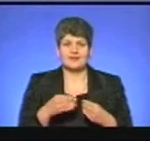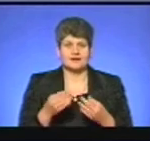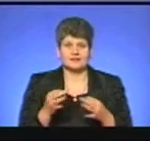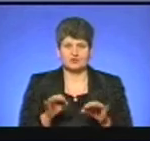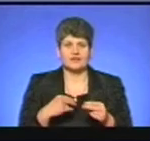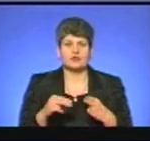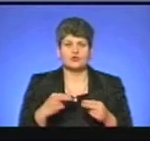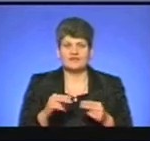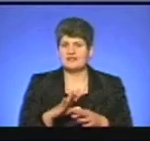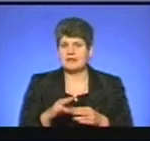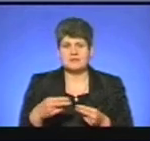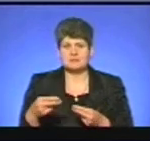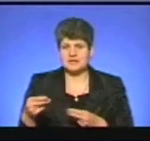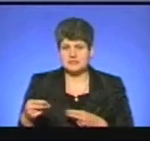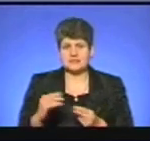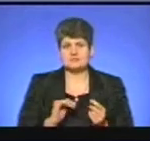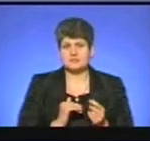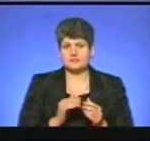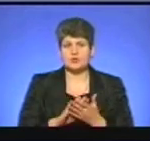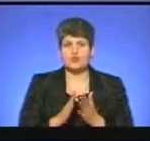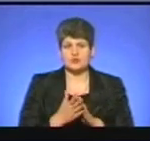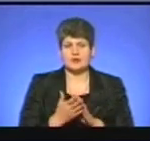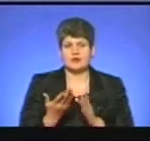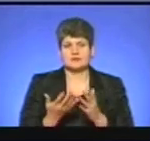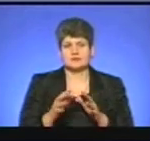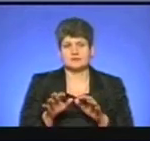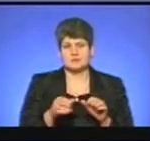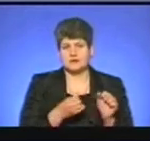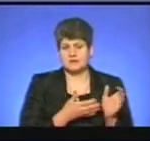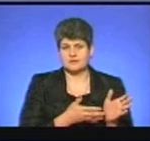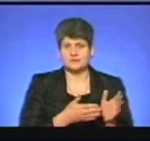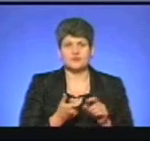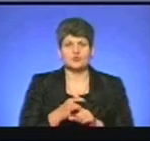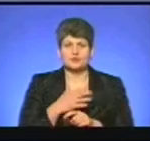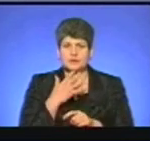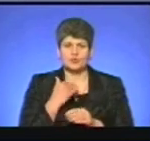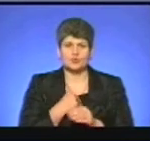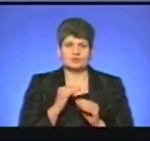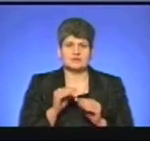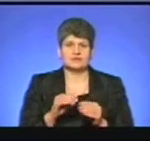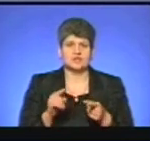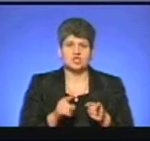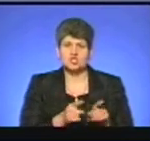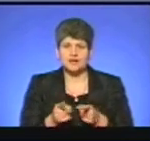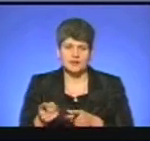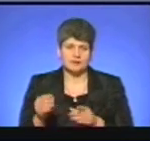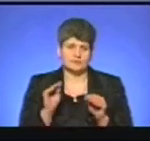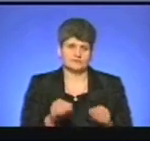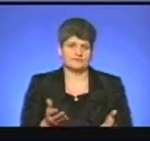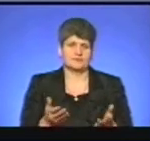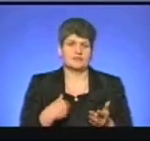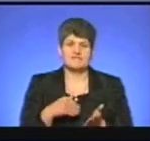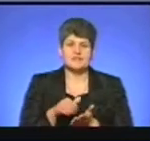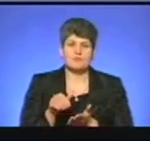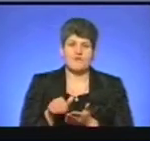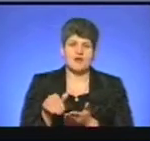на торгівлю, не підписувати з підприємцями угоди, але забирати їх, оскільки дуже багато хочуть поставити мангал, жарити шашлики на площі. Ми від цього